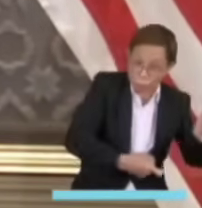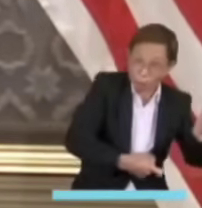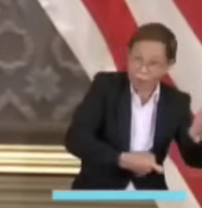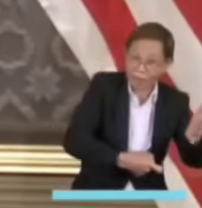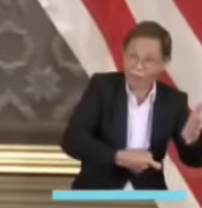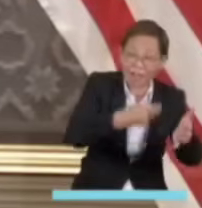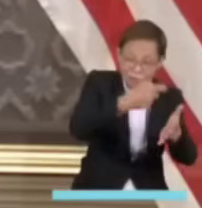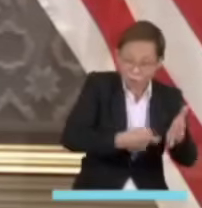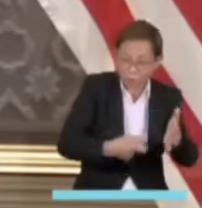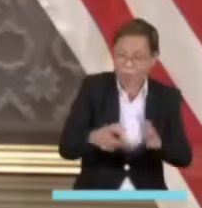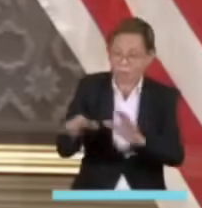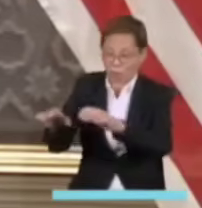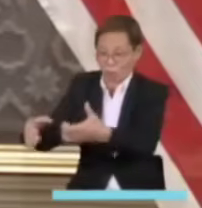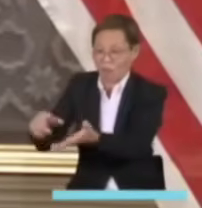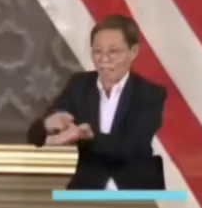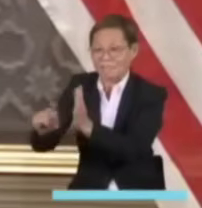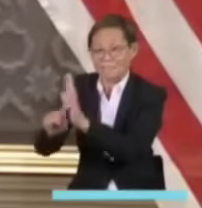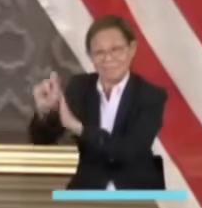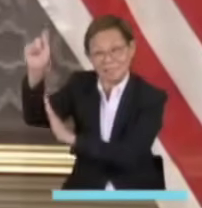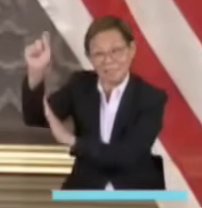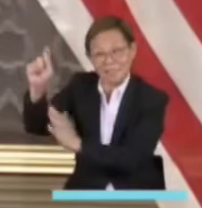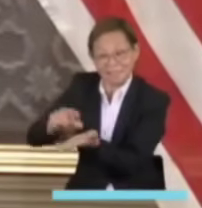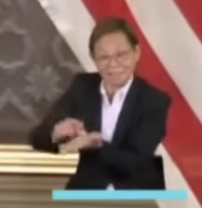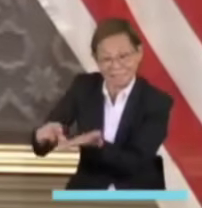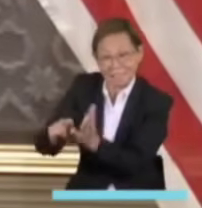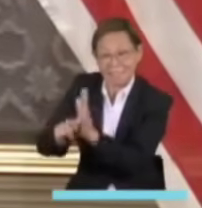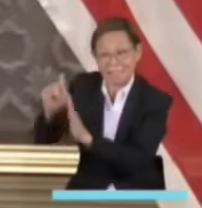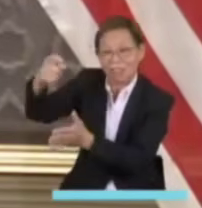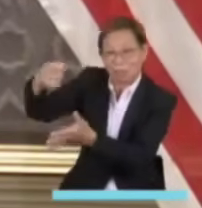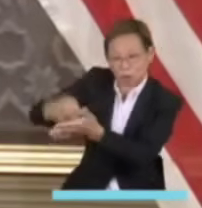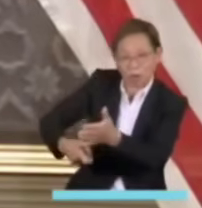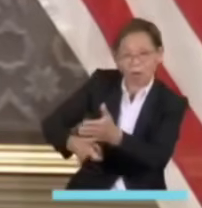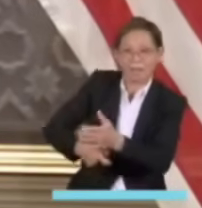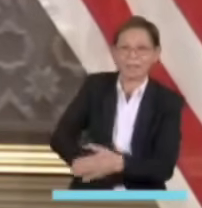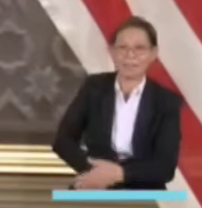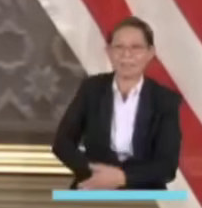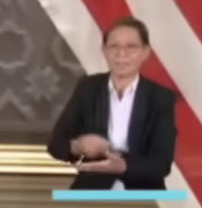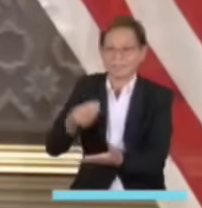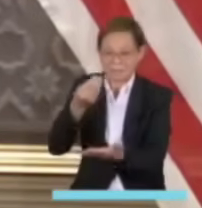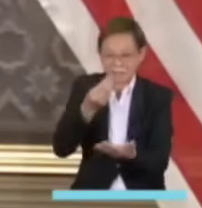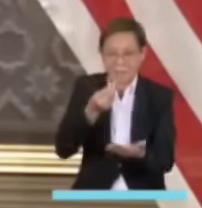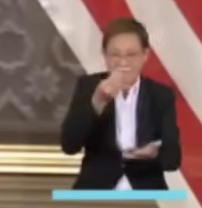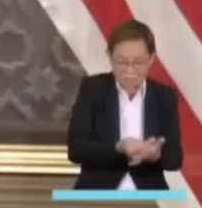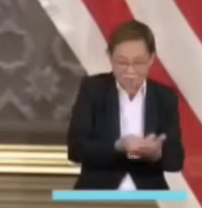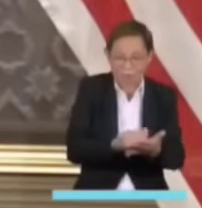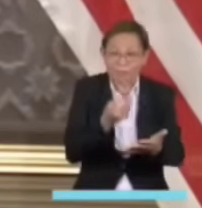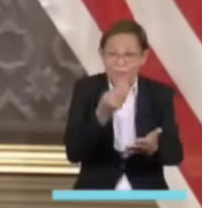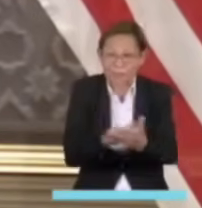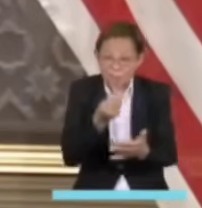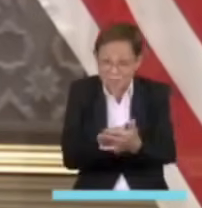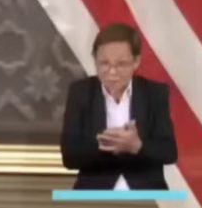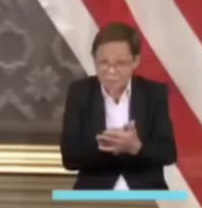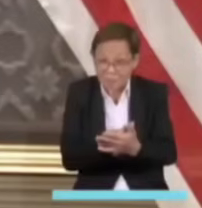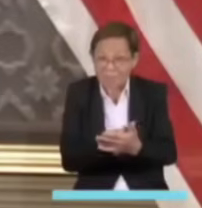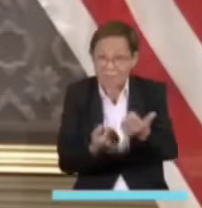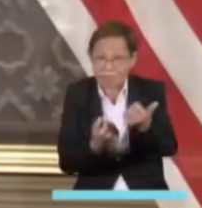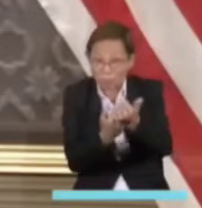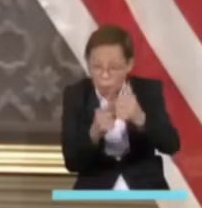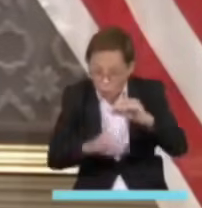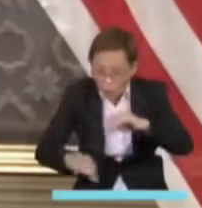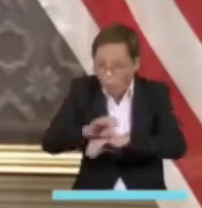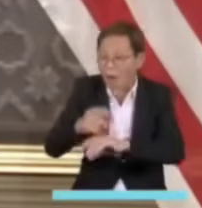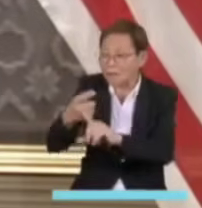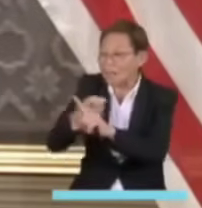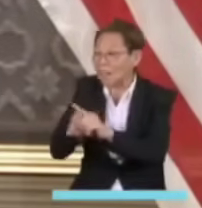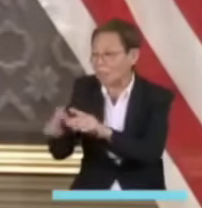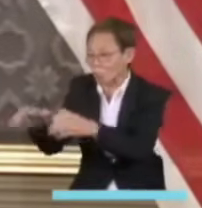cukai kepada golongan berpendapatan tinggi, ditarik subsidi dari golongan kaya